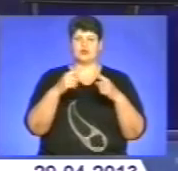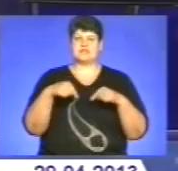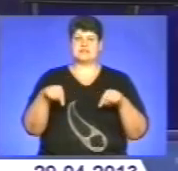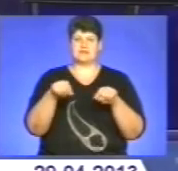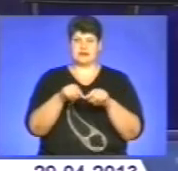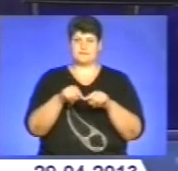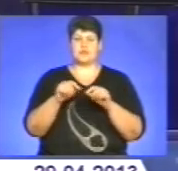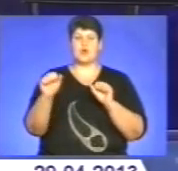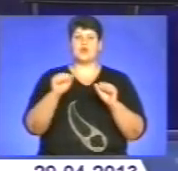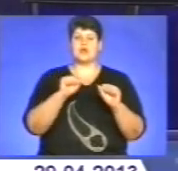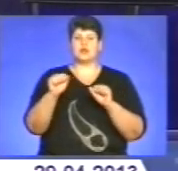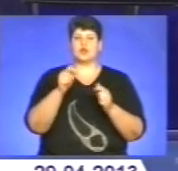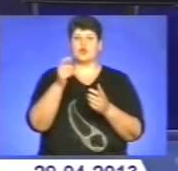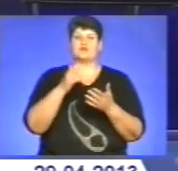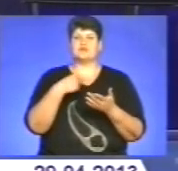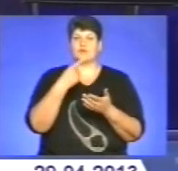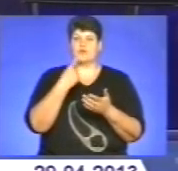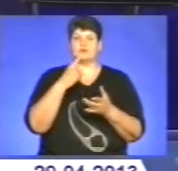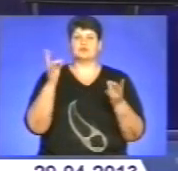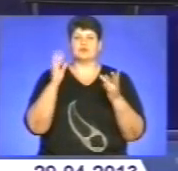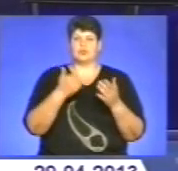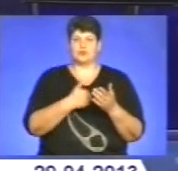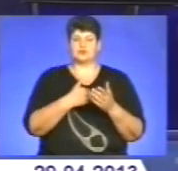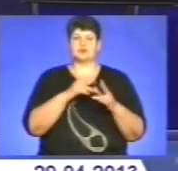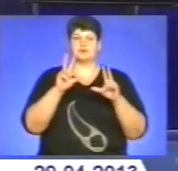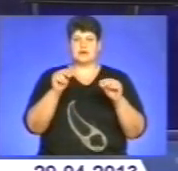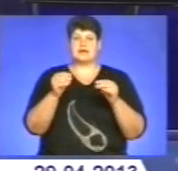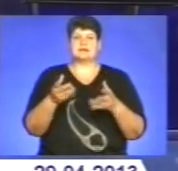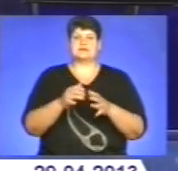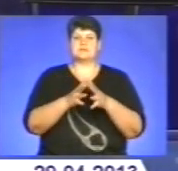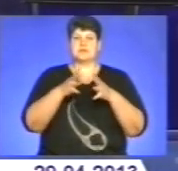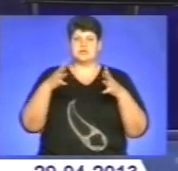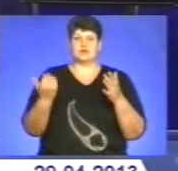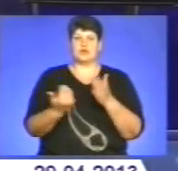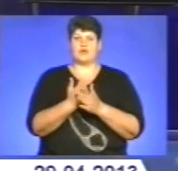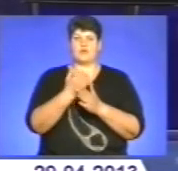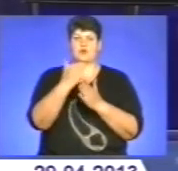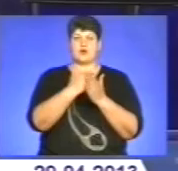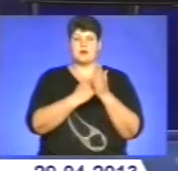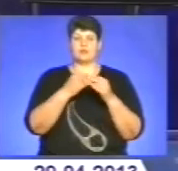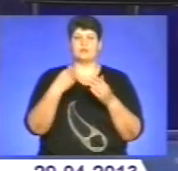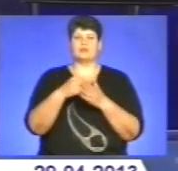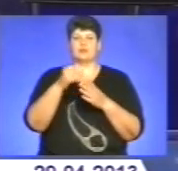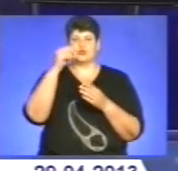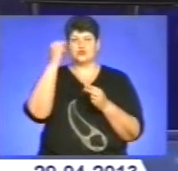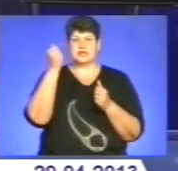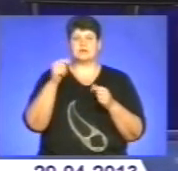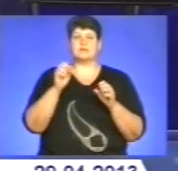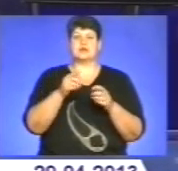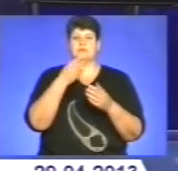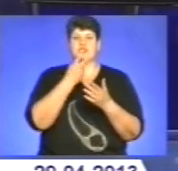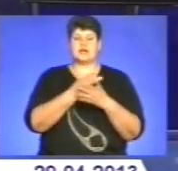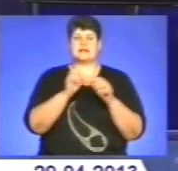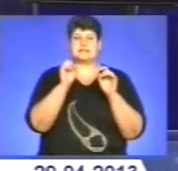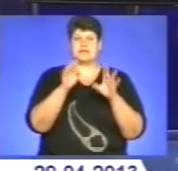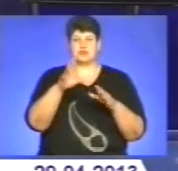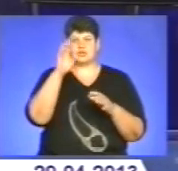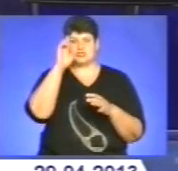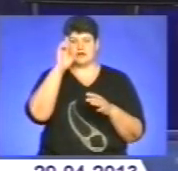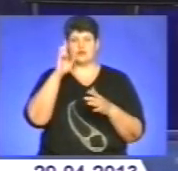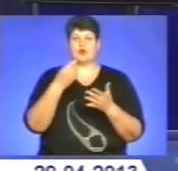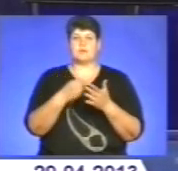Урядовці обіцяють вже цього року запустити нову програму для бюджетників. Вона передбачатиме здачу державного житла в оренду з подальшим